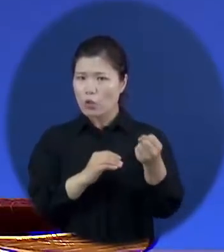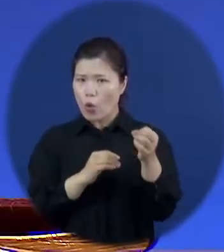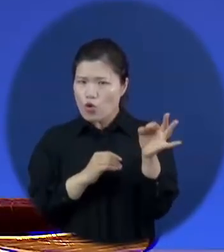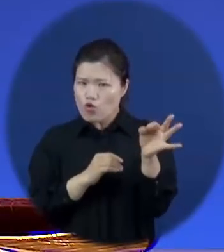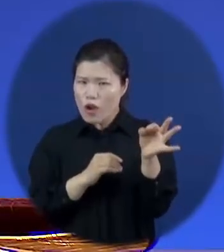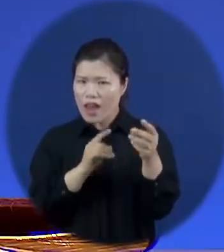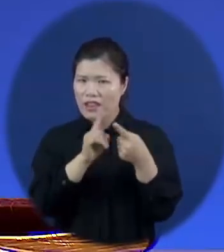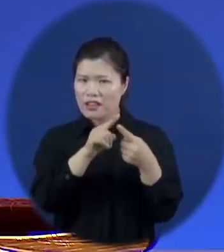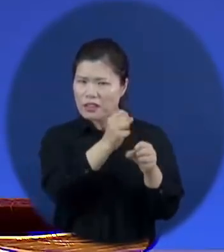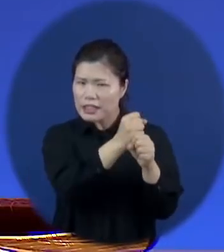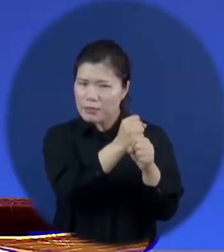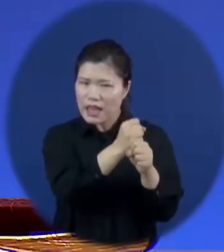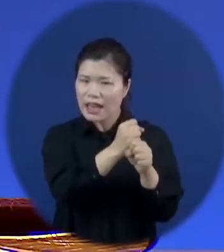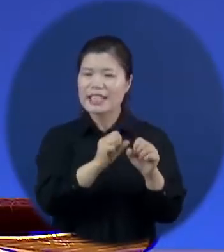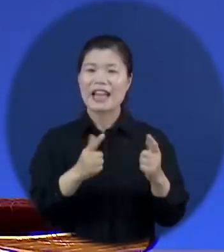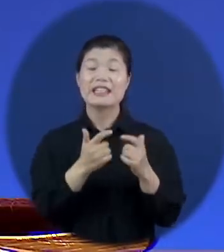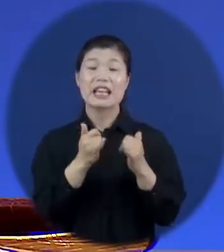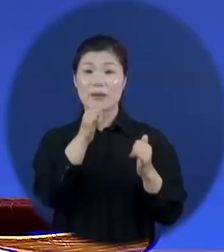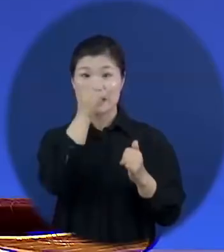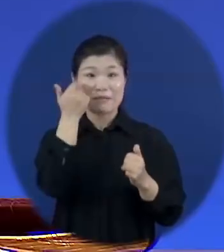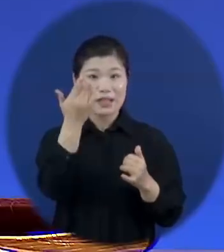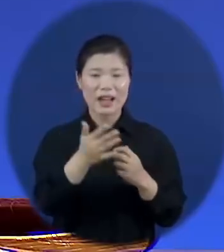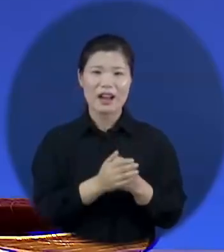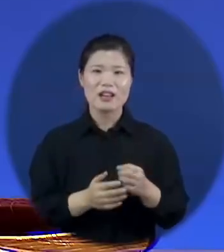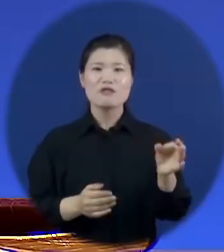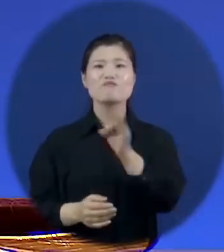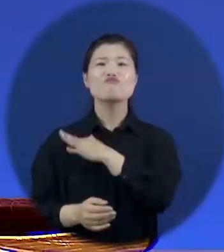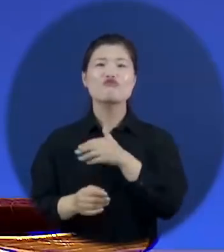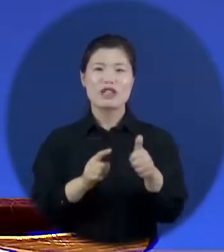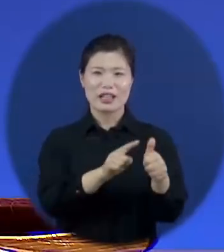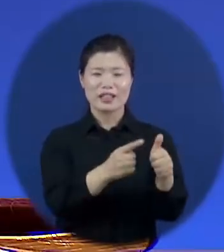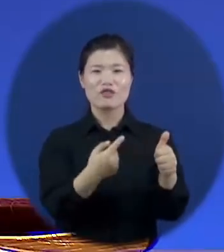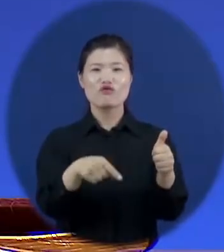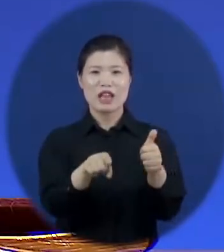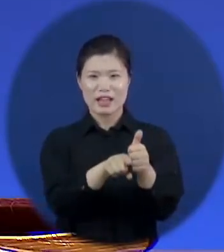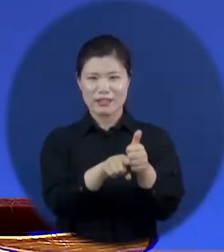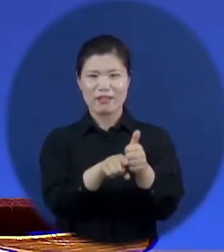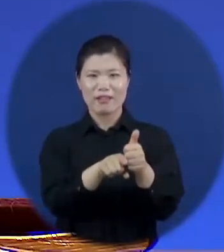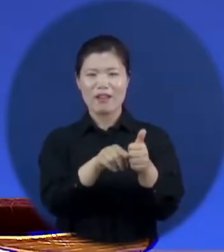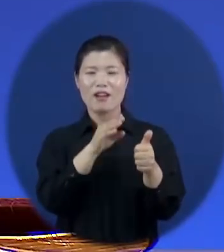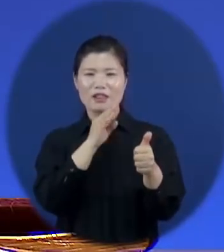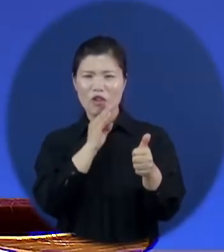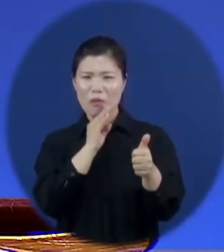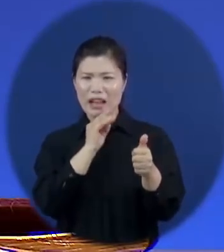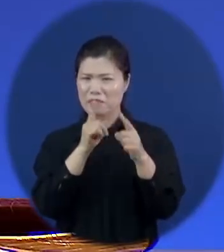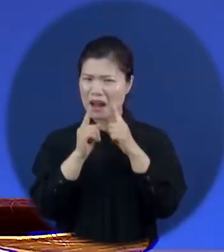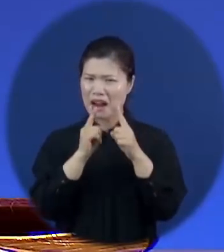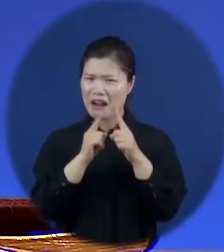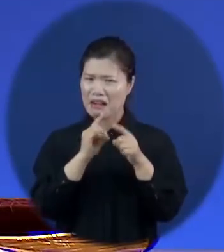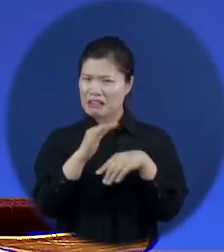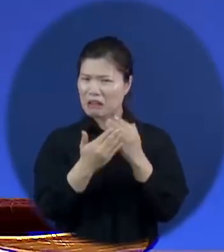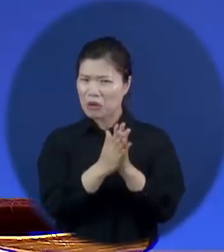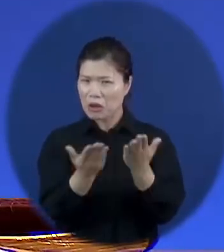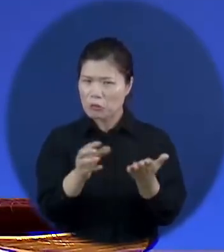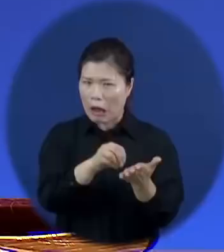집착하지 않는 부자가 있을까요? 부자들을 위해 이러한 말씀은 성경에 좀 없었으면